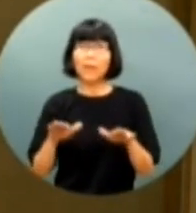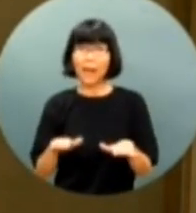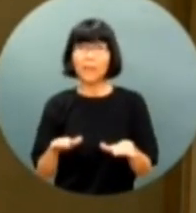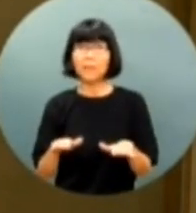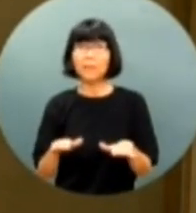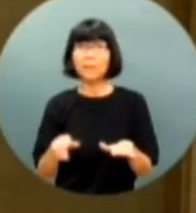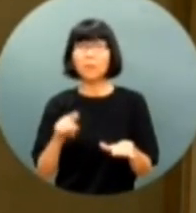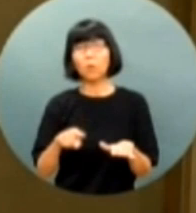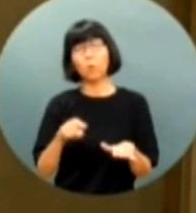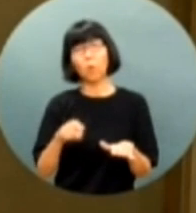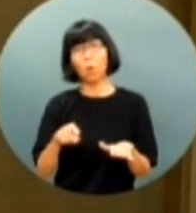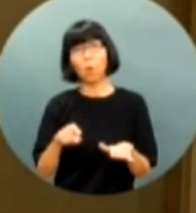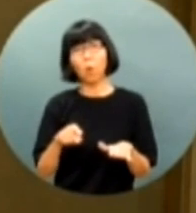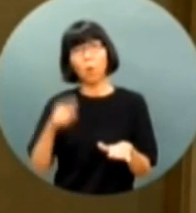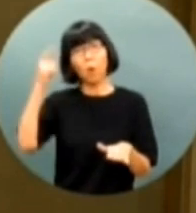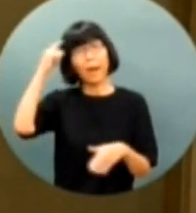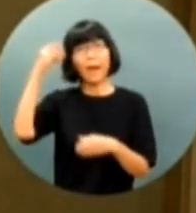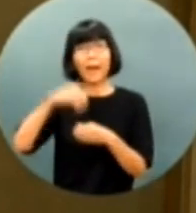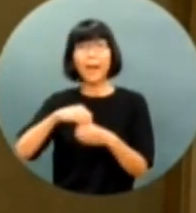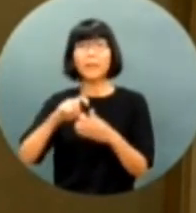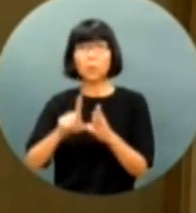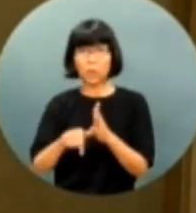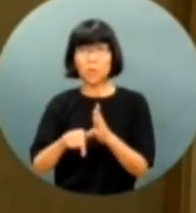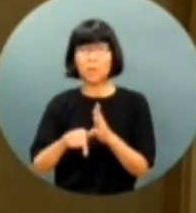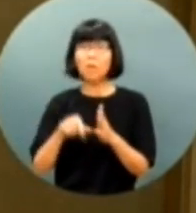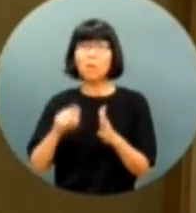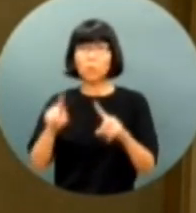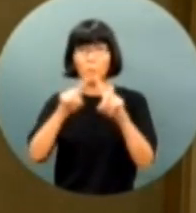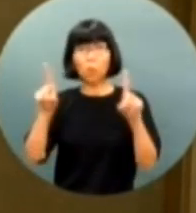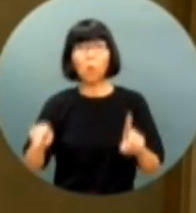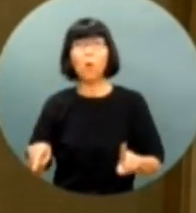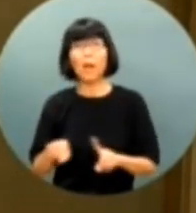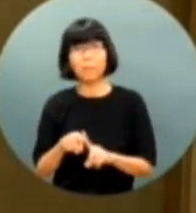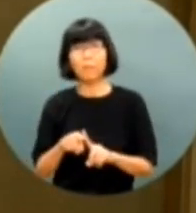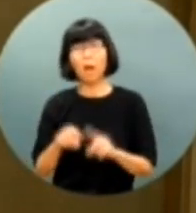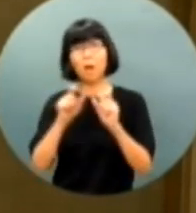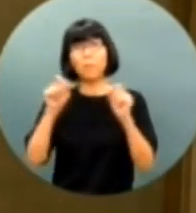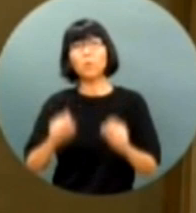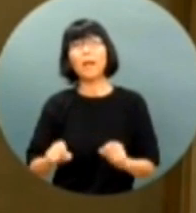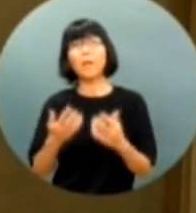このやつなんか全く即刻、韓国の事案になるんじゃないかと思うわけですよね。